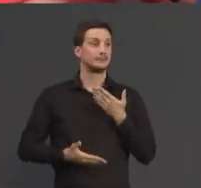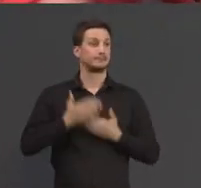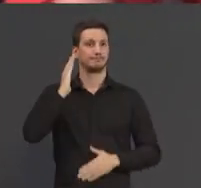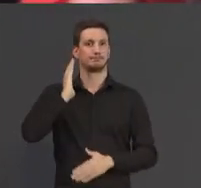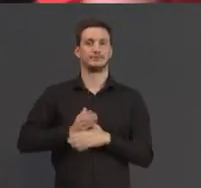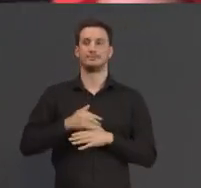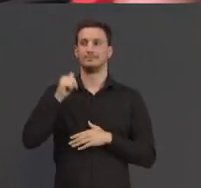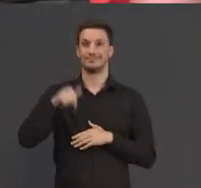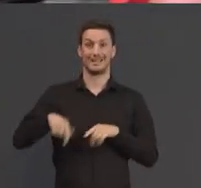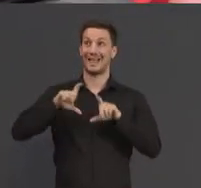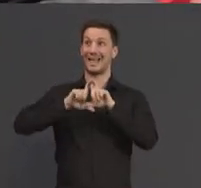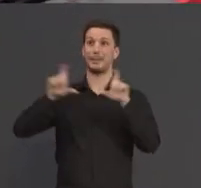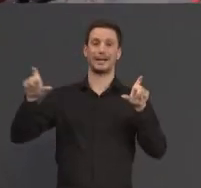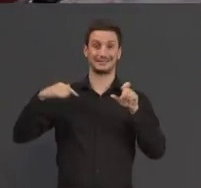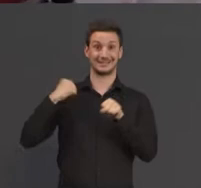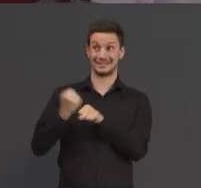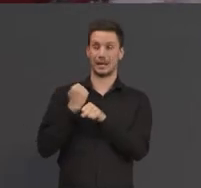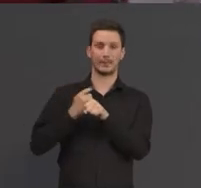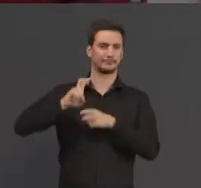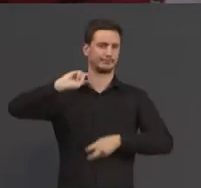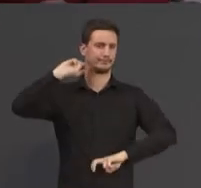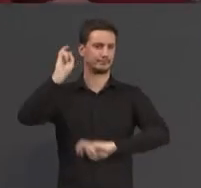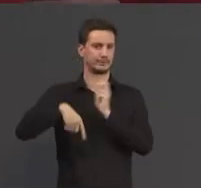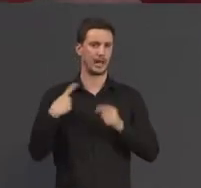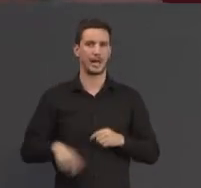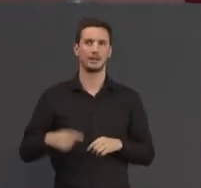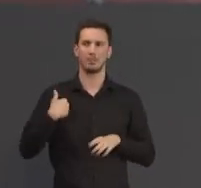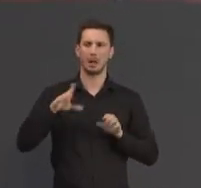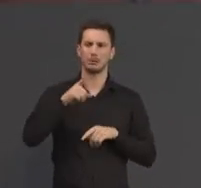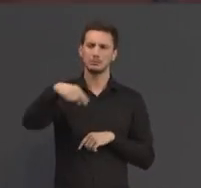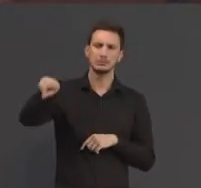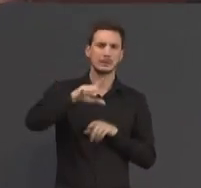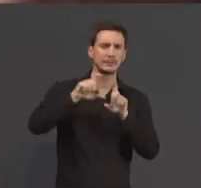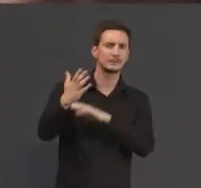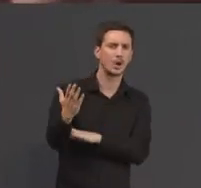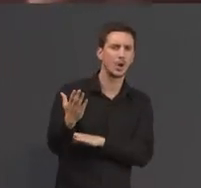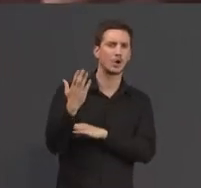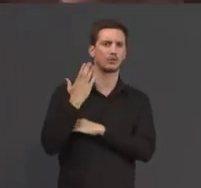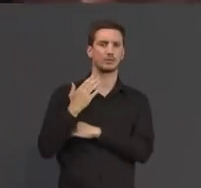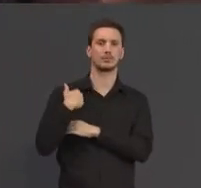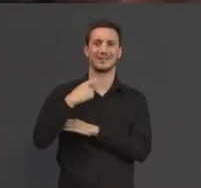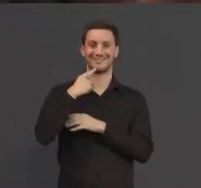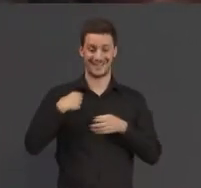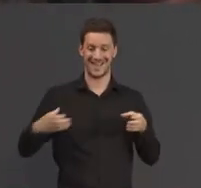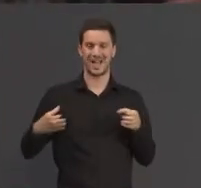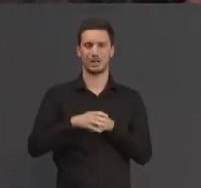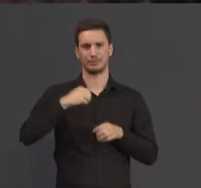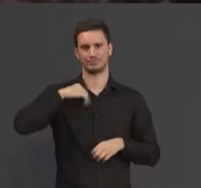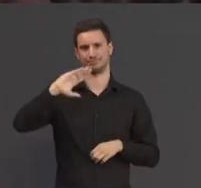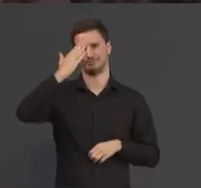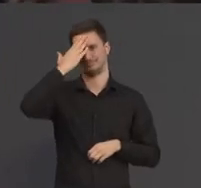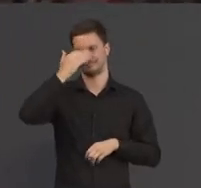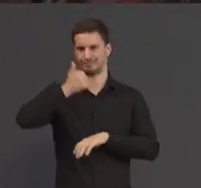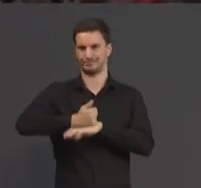reestructuració interna a l'empresa on treballo i em van oferir la possibilitat de convertir-me en la cap d'equip.